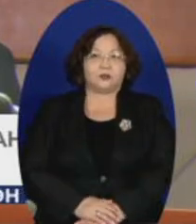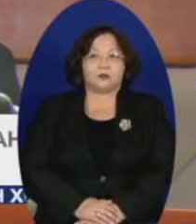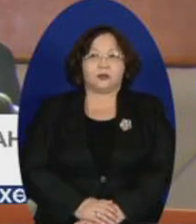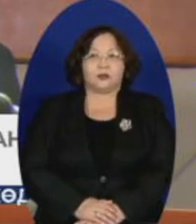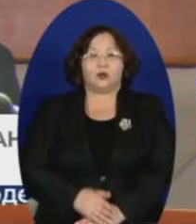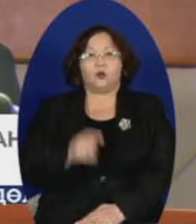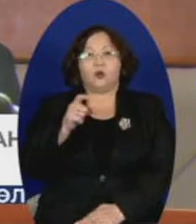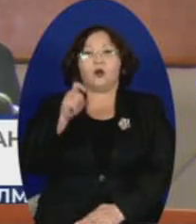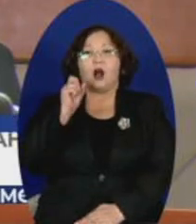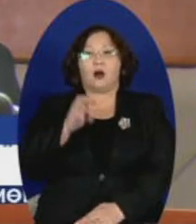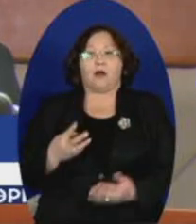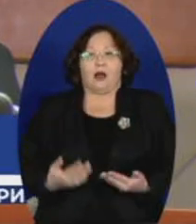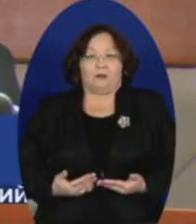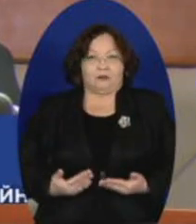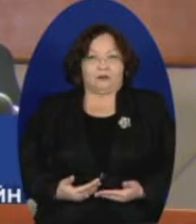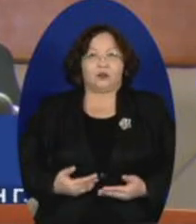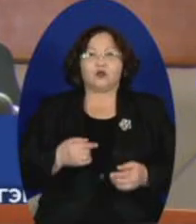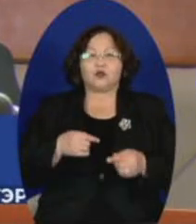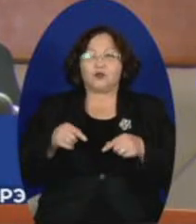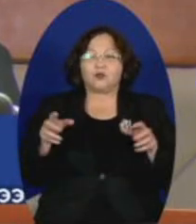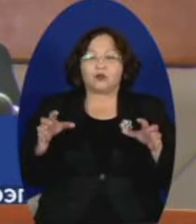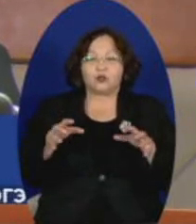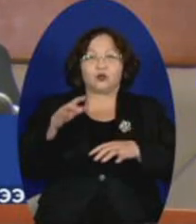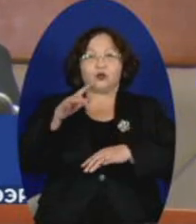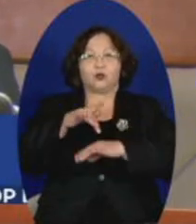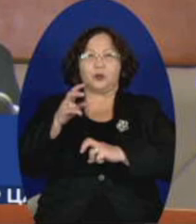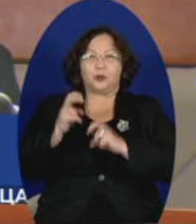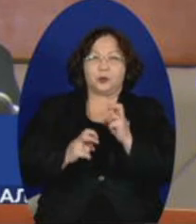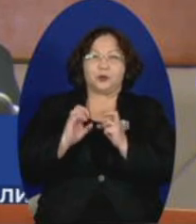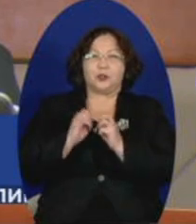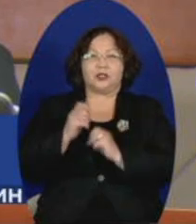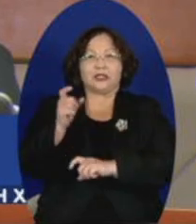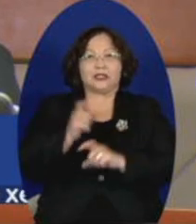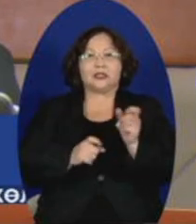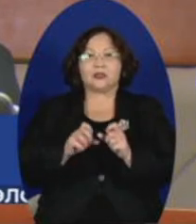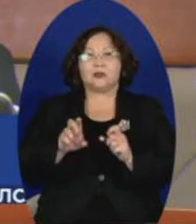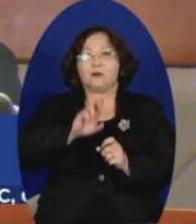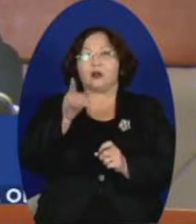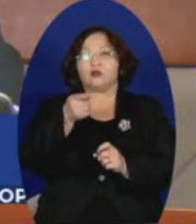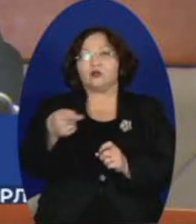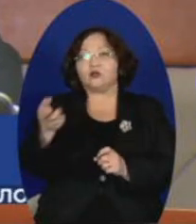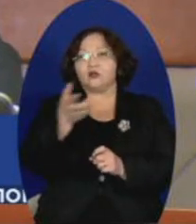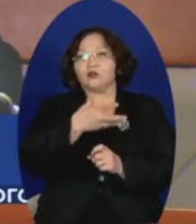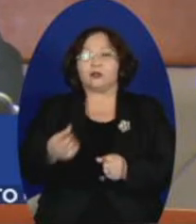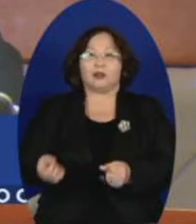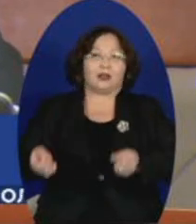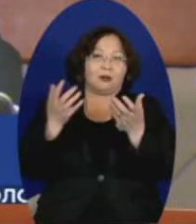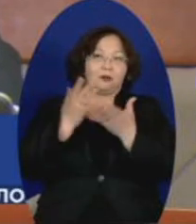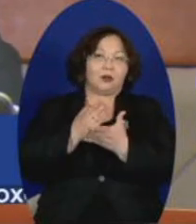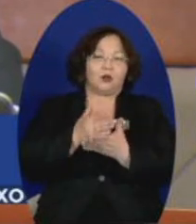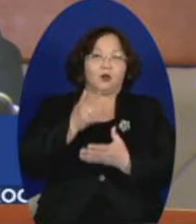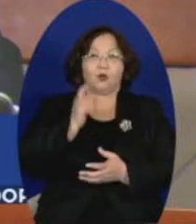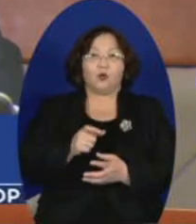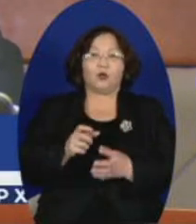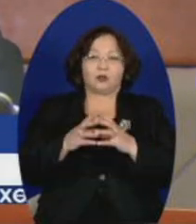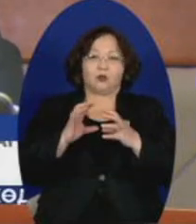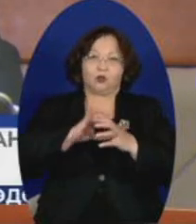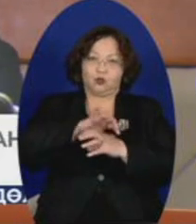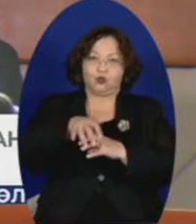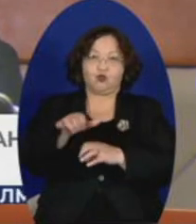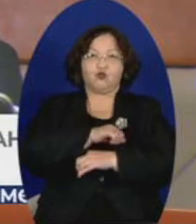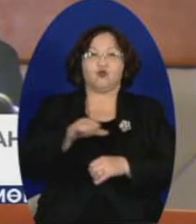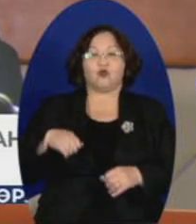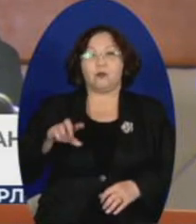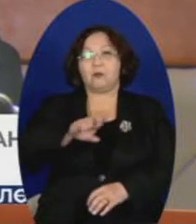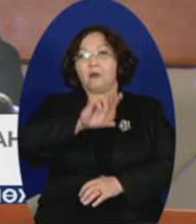Аливаа хүн амын төвлөрөл үйлдвэржил цаашлаад эдийн засгийн өсөлтөнд байгаль орчинд ямар нэгэн улмаар үлдээдэг. Нөгөө талдаа хүн улс орнуудын өөрсдөө